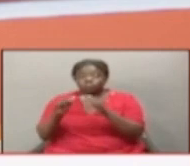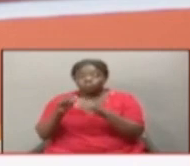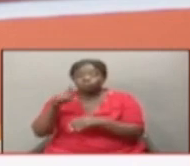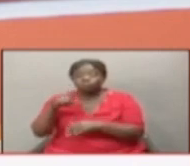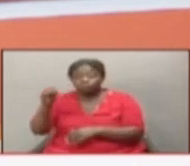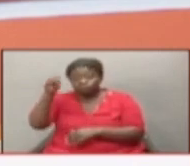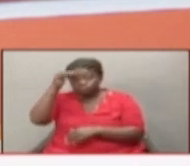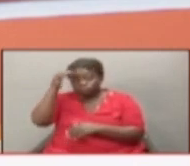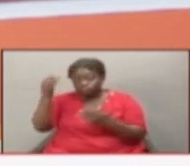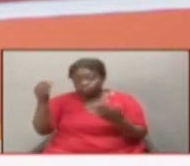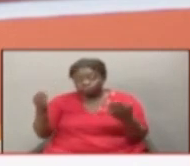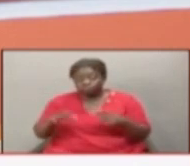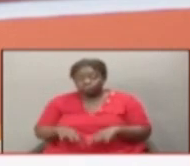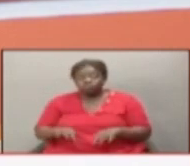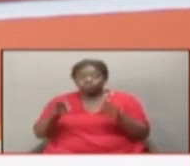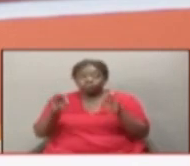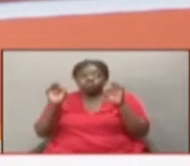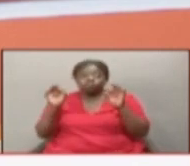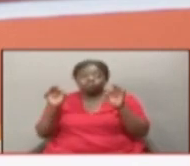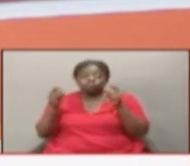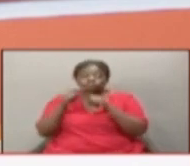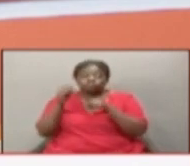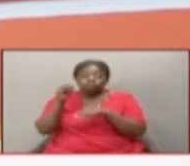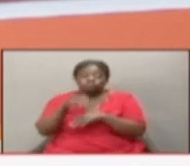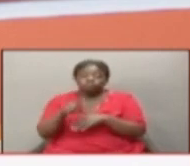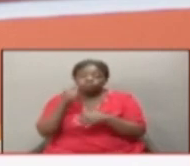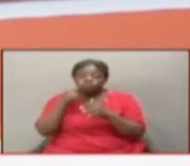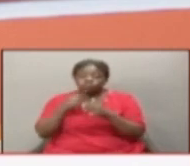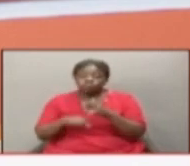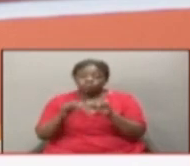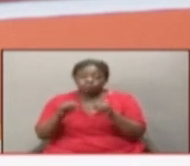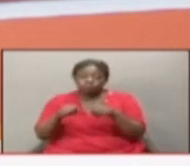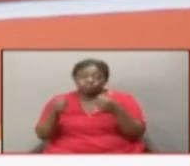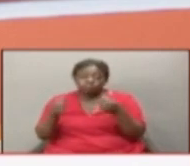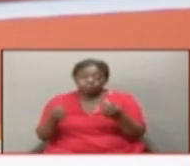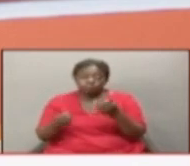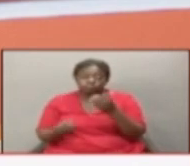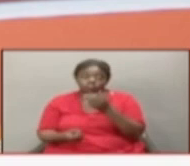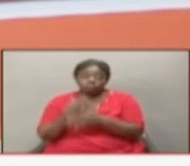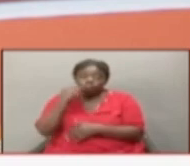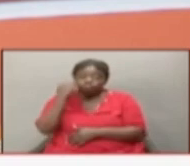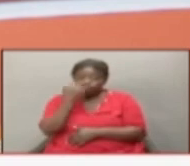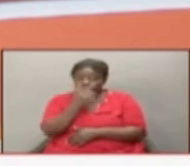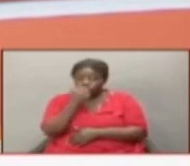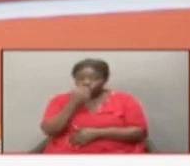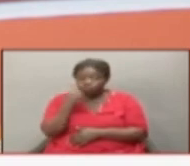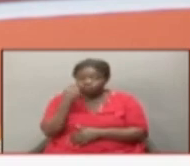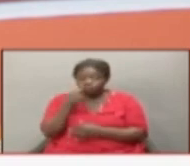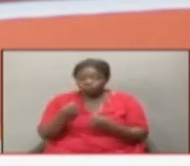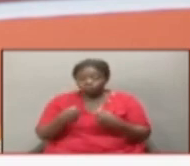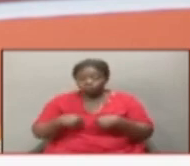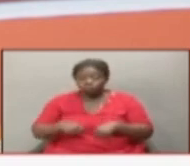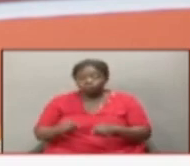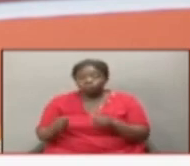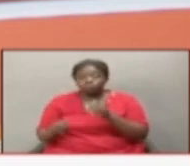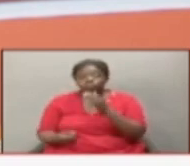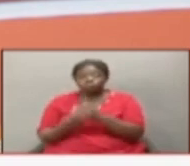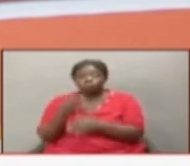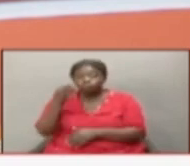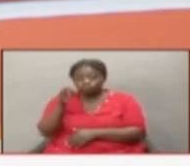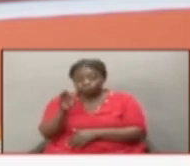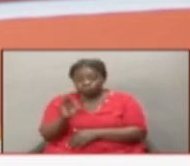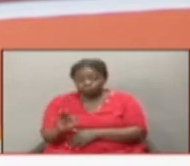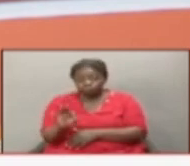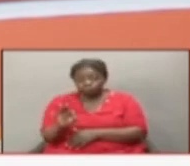poliisi ng'eno gye bazimwambulidde. Kyokka eno alayidde okubakolako effujjo naddala abamukozeeko obulumbaganyi